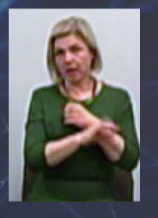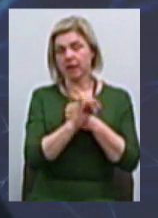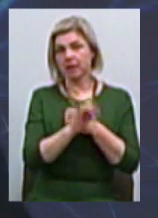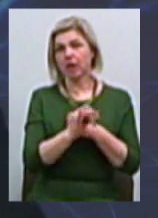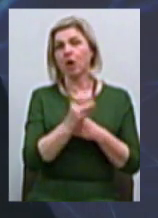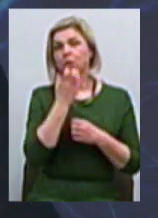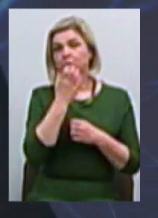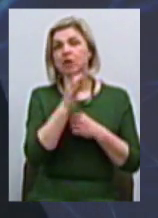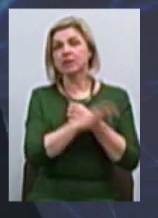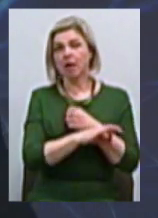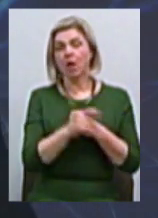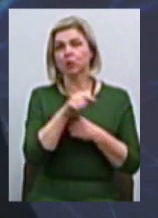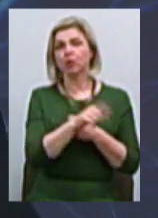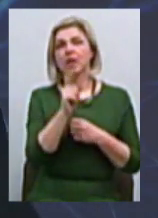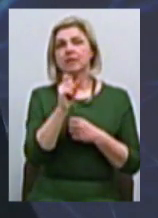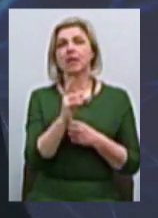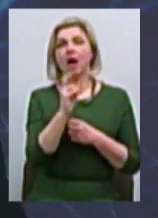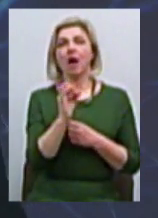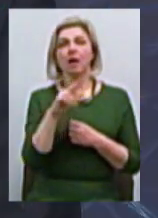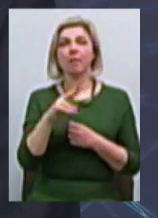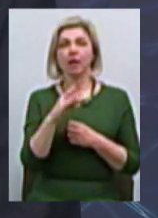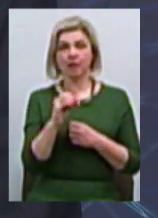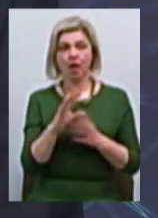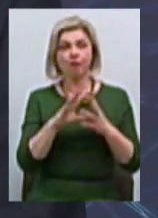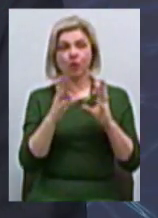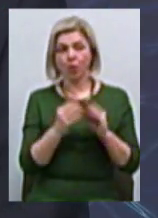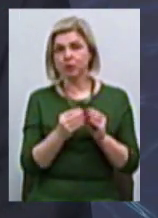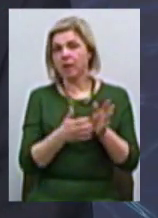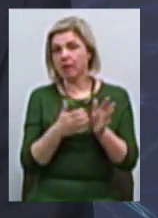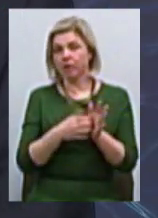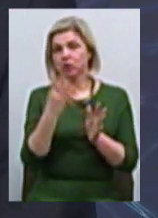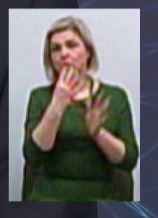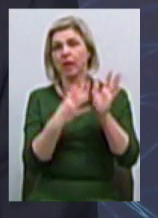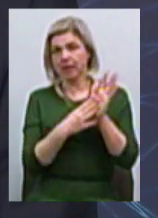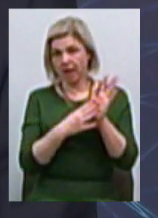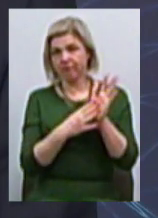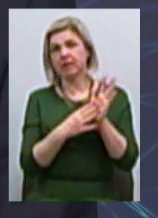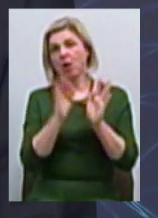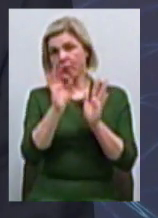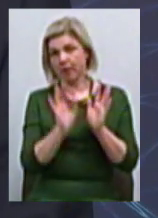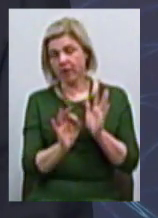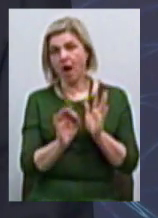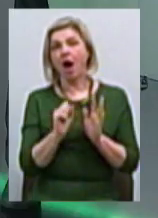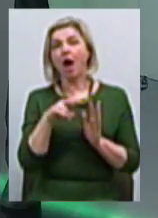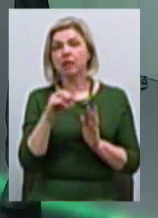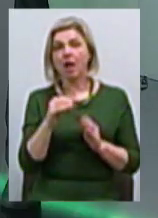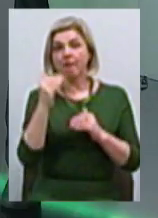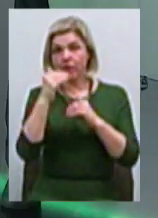Тут окремо стоїть Закарпатська область, там взагалі до 50% не дотягнули, 49% із копійками. Але під